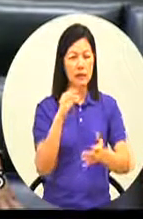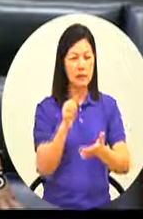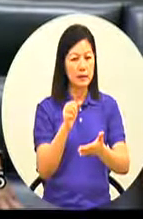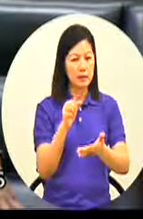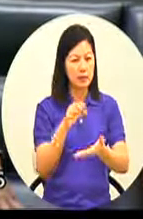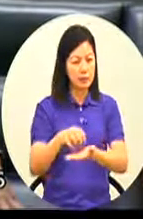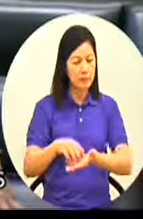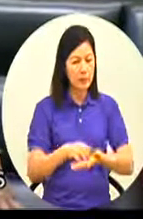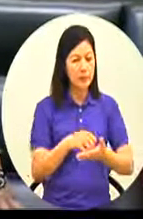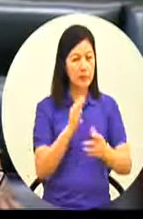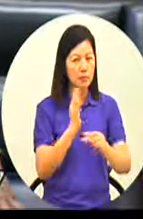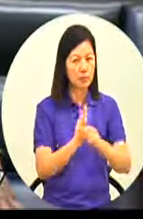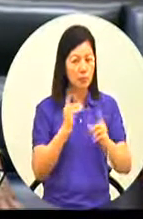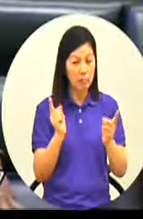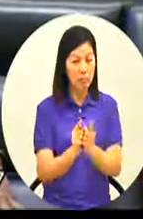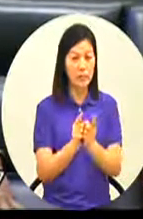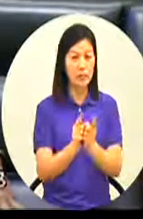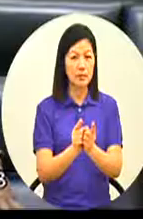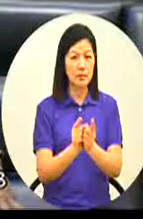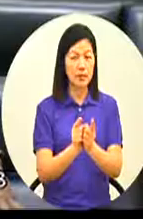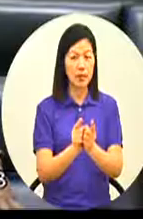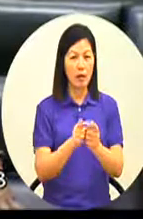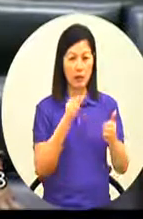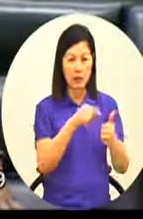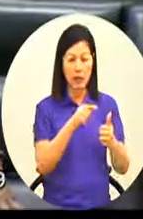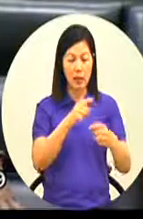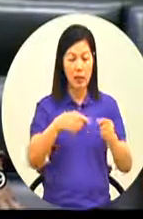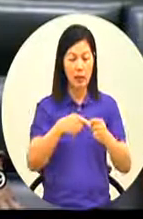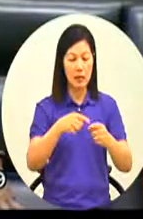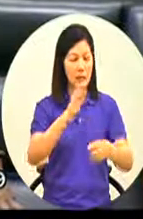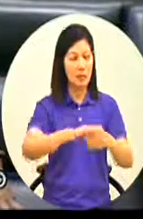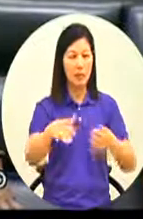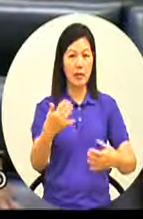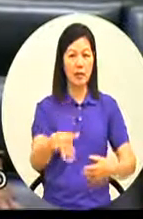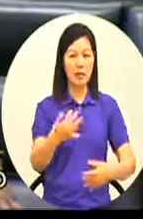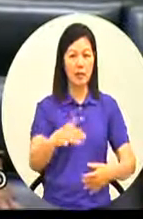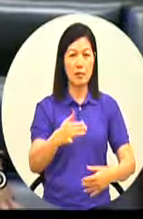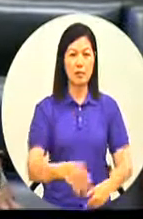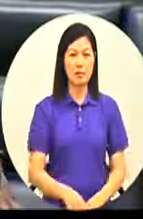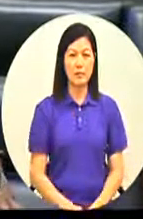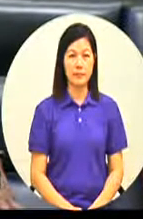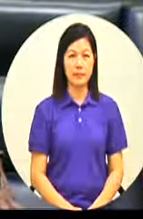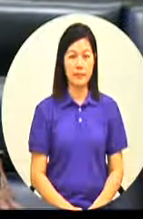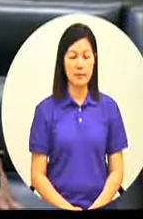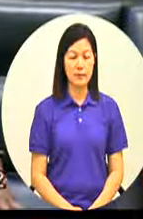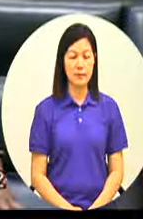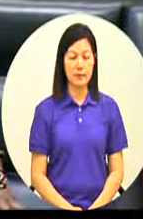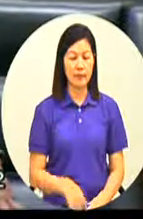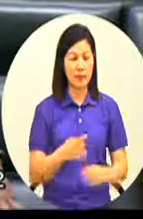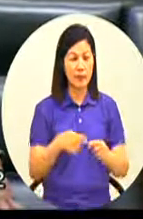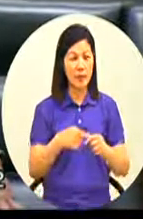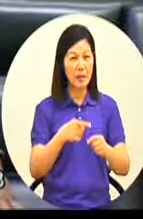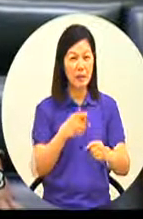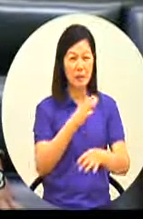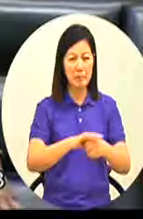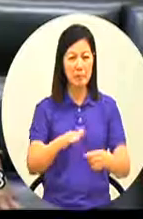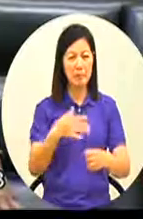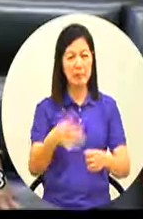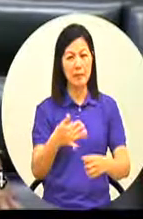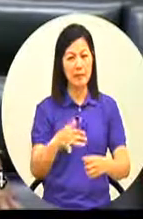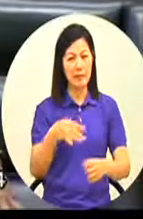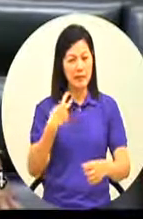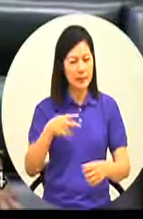我拄到他没有符合医院、哦、没到一档，但是没到一档，我们可以去给